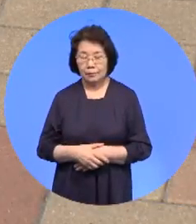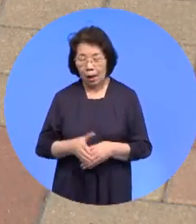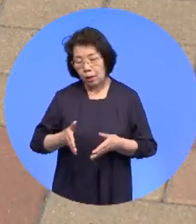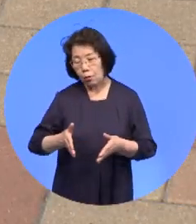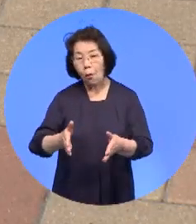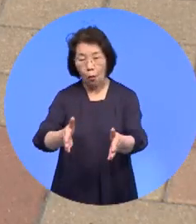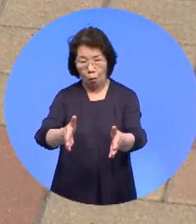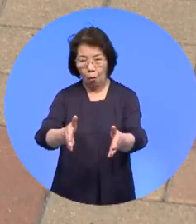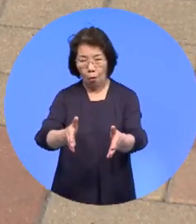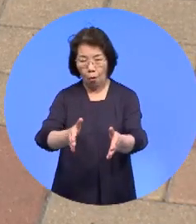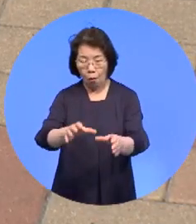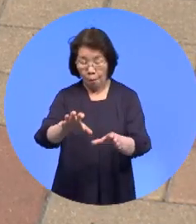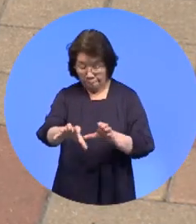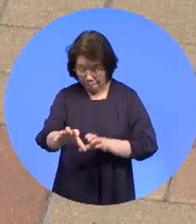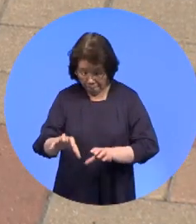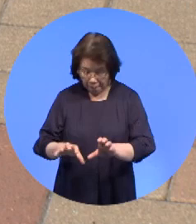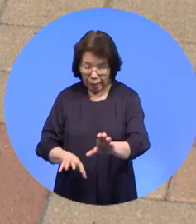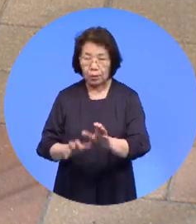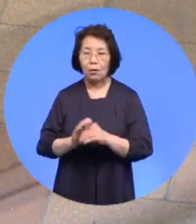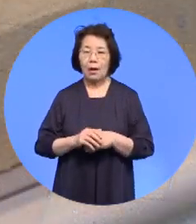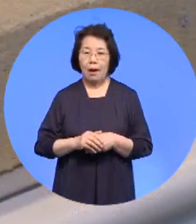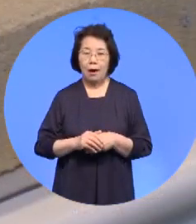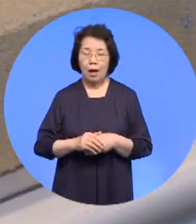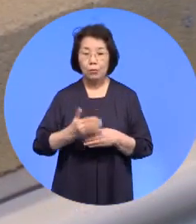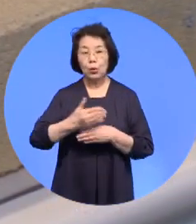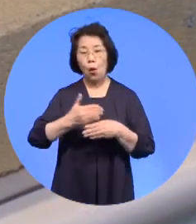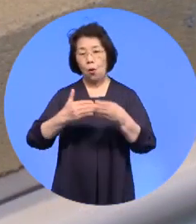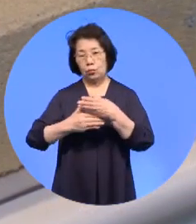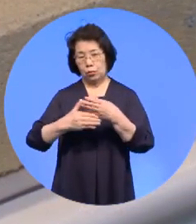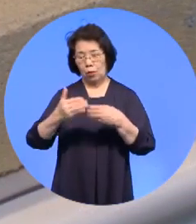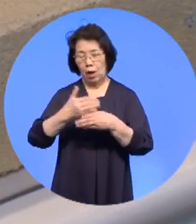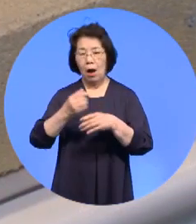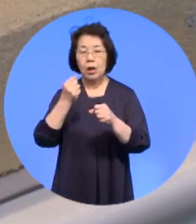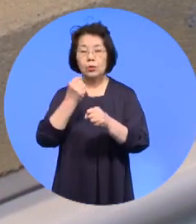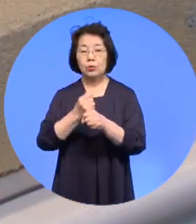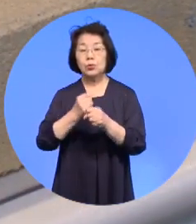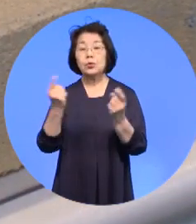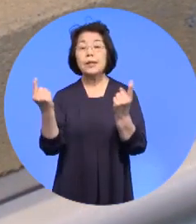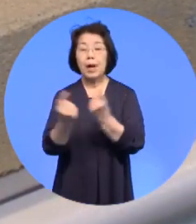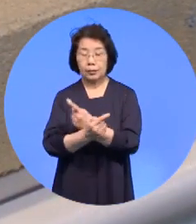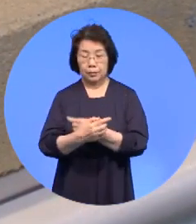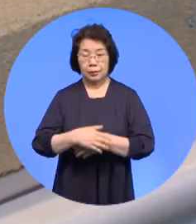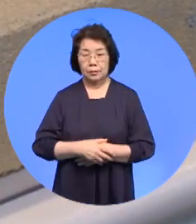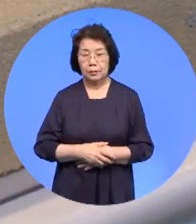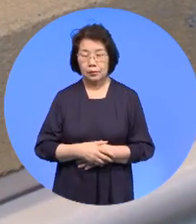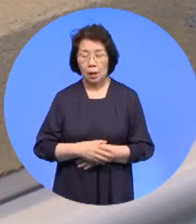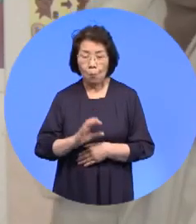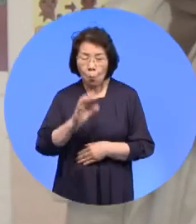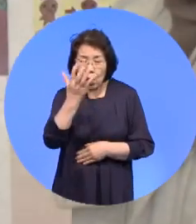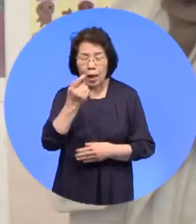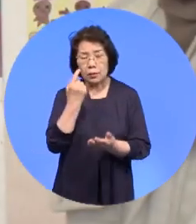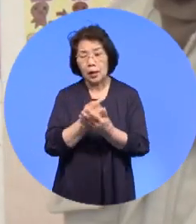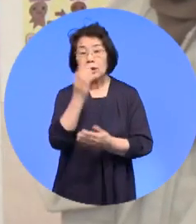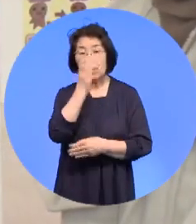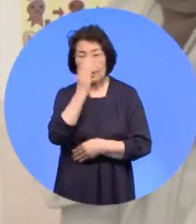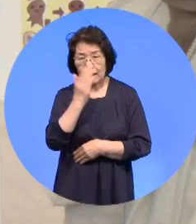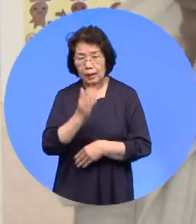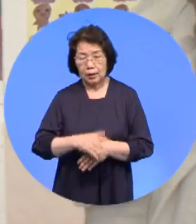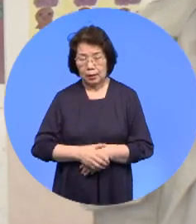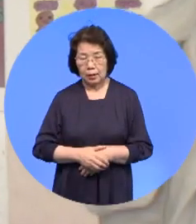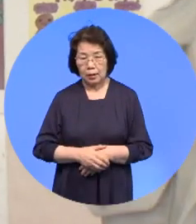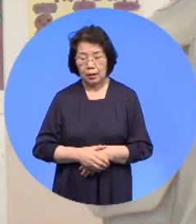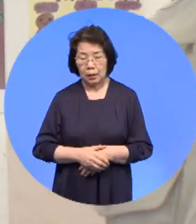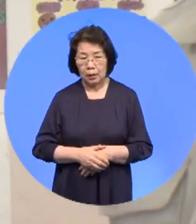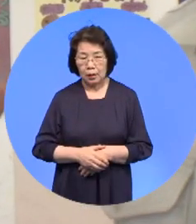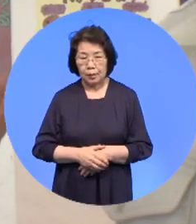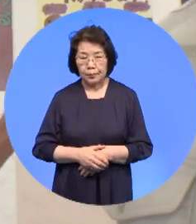路盤材とかあとはですねブロック中に再利用できるんですねあのうえお遊びじゃなくて剃っ